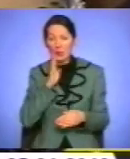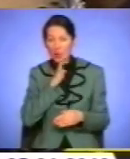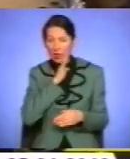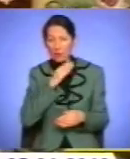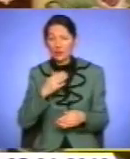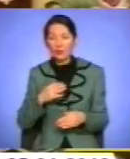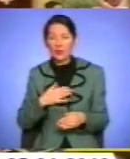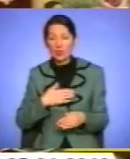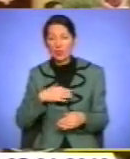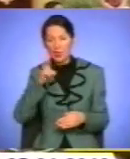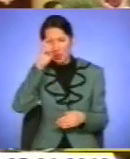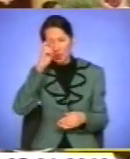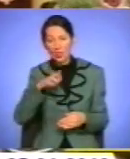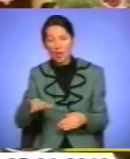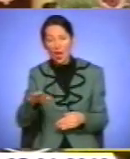нашій державі.